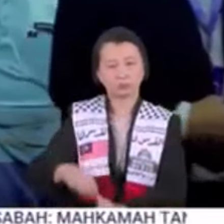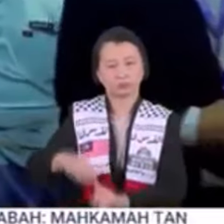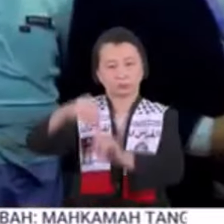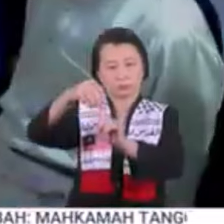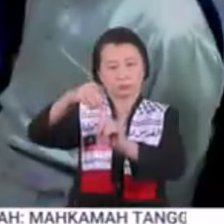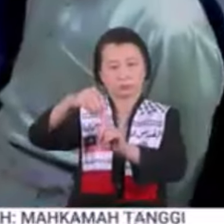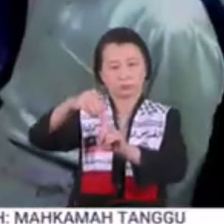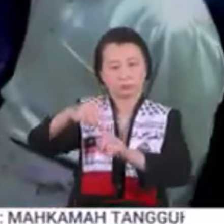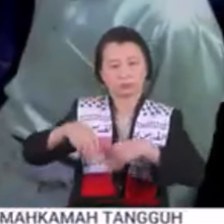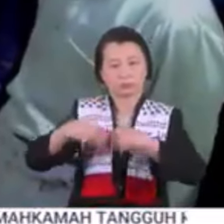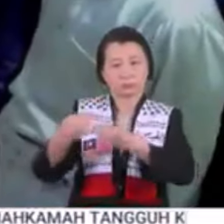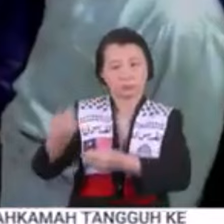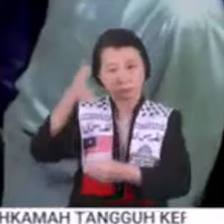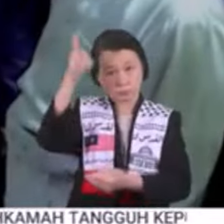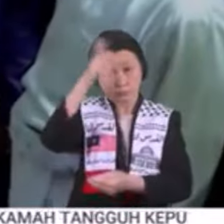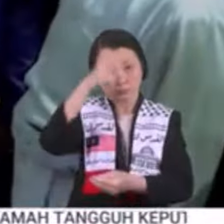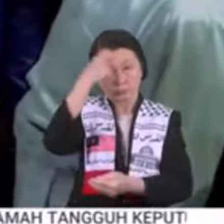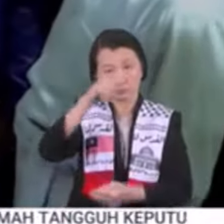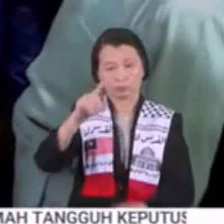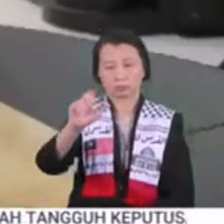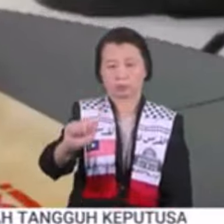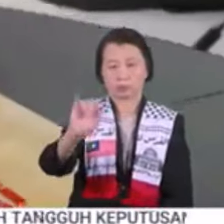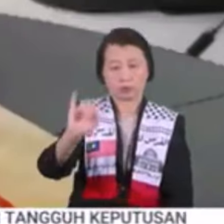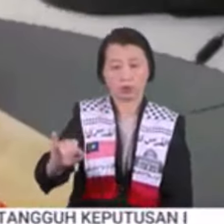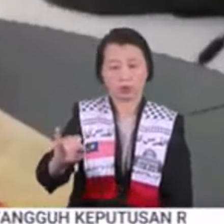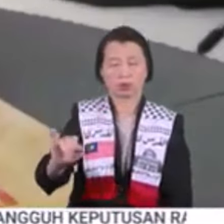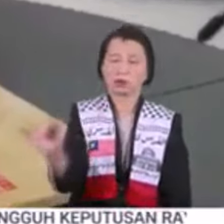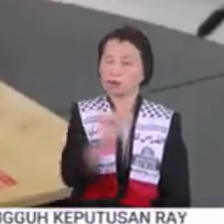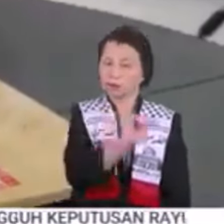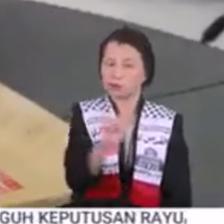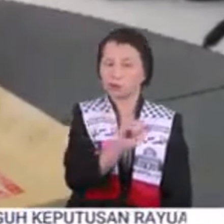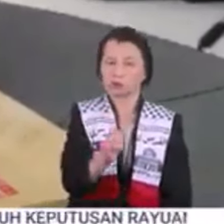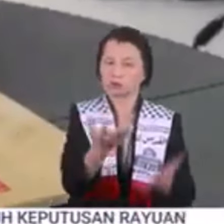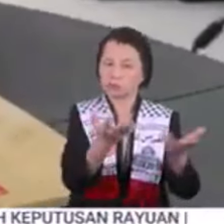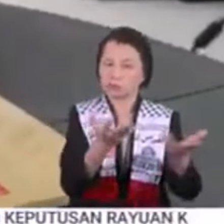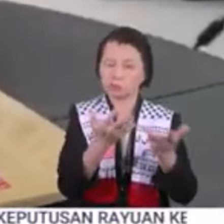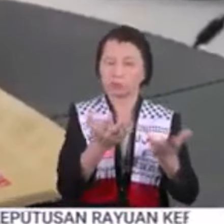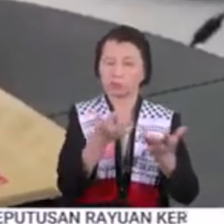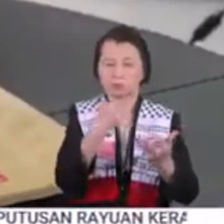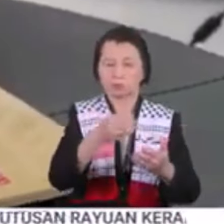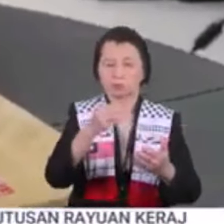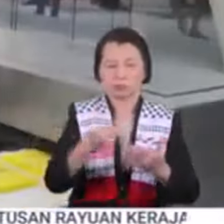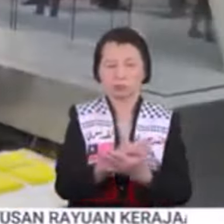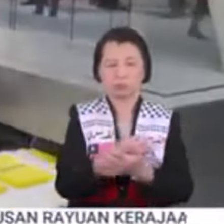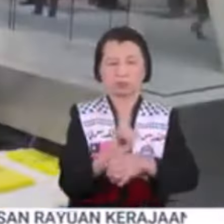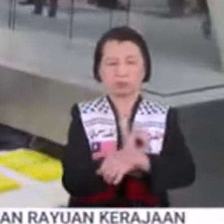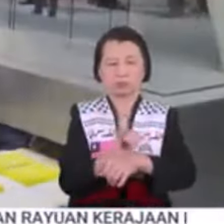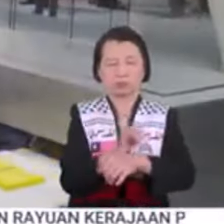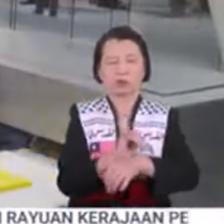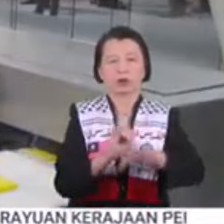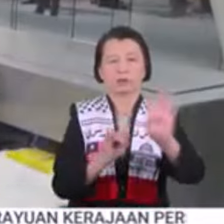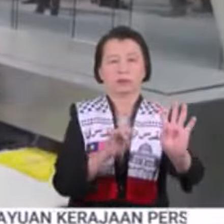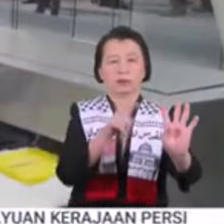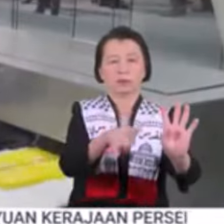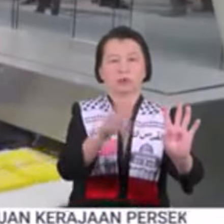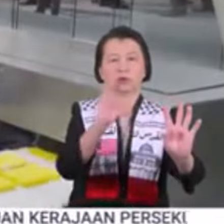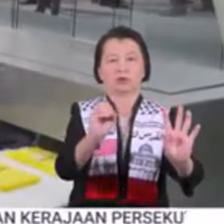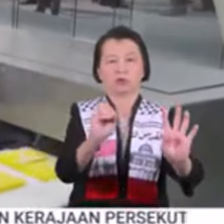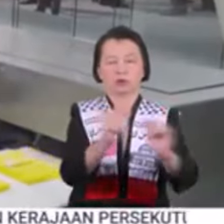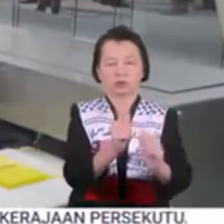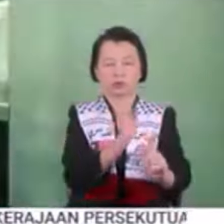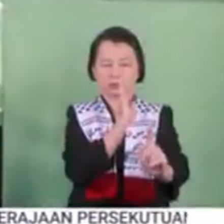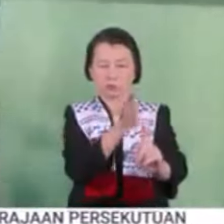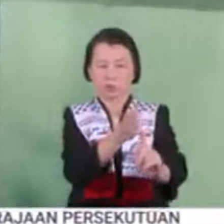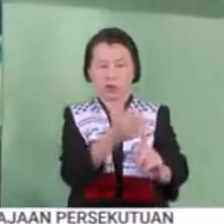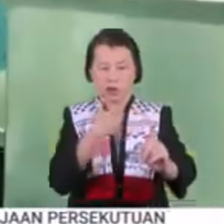yang diberikan kerajaan kepada AI adalah seiring tuntutan revolusi perindustrian 4.0 dengan